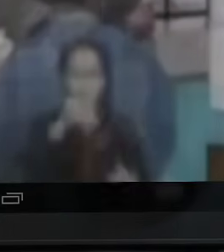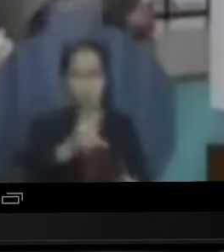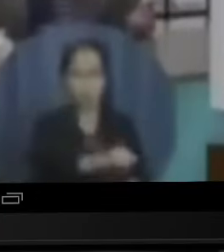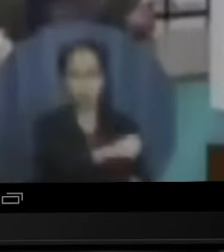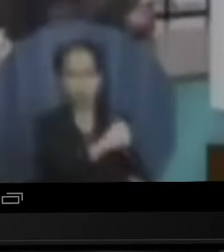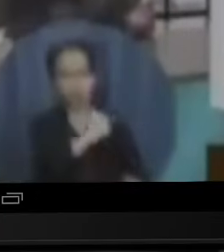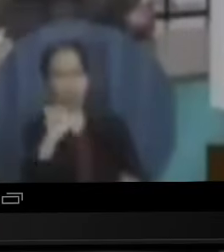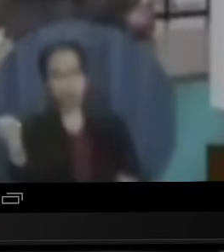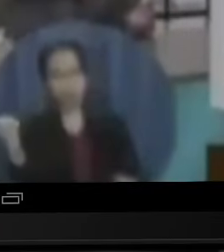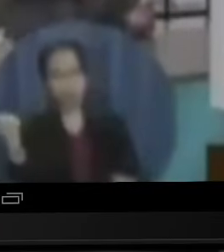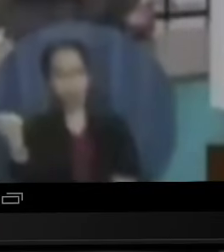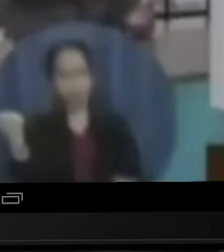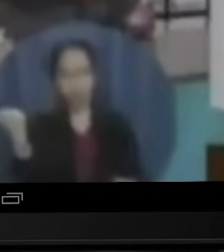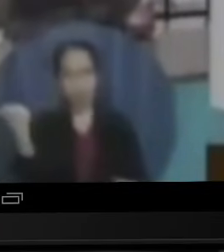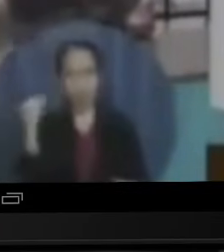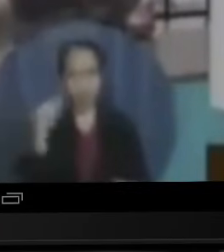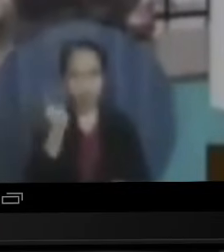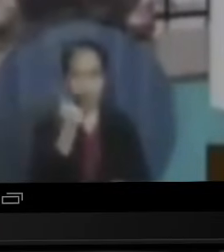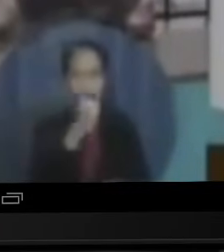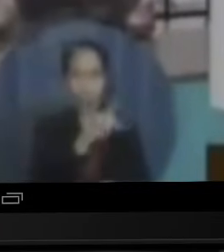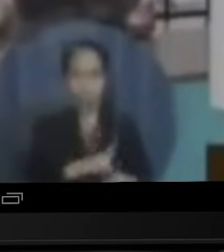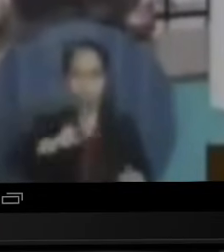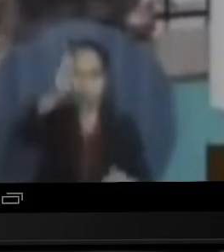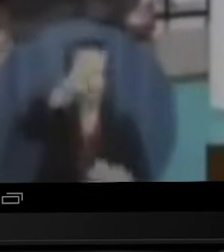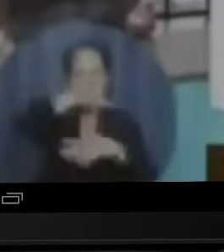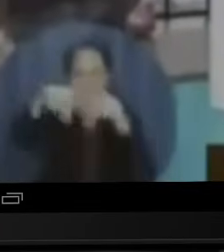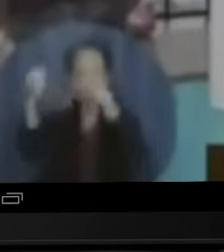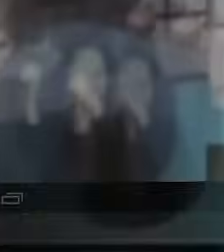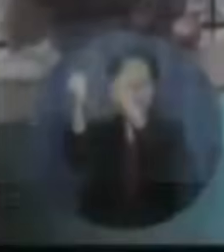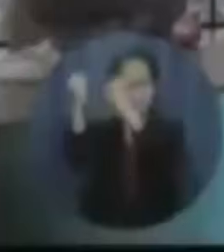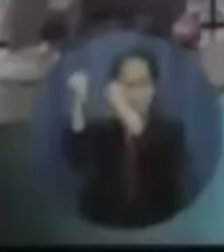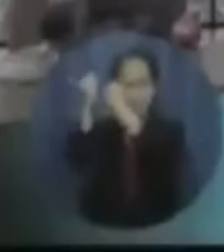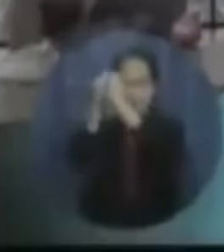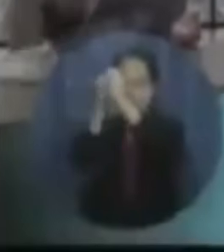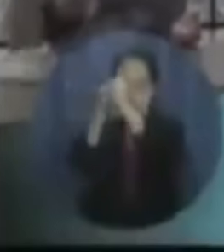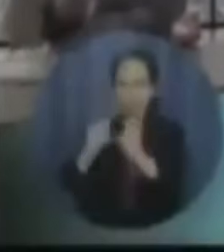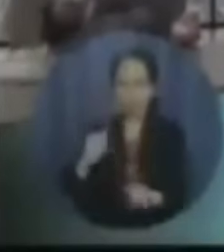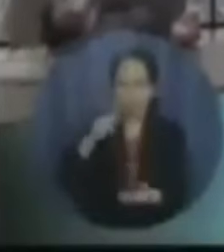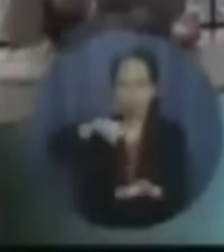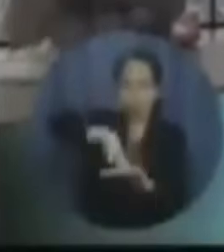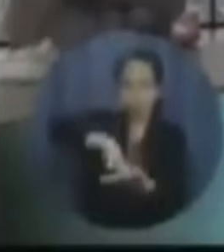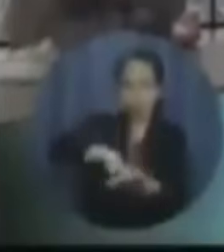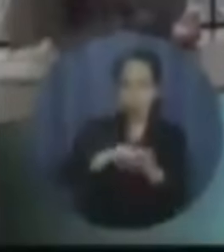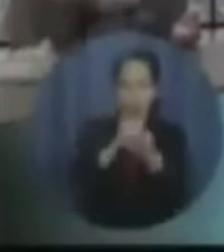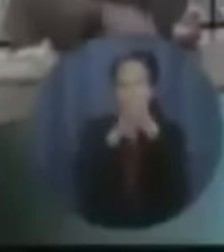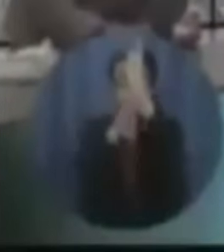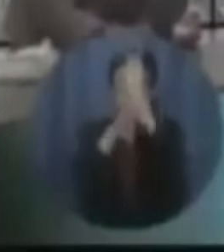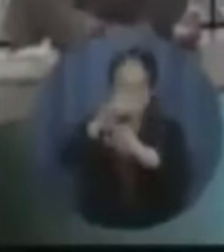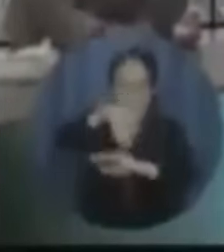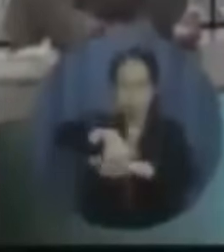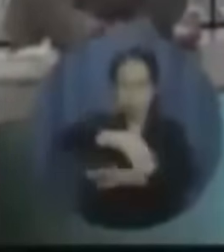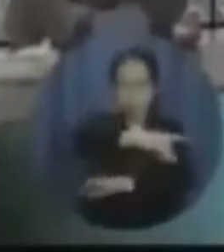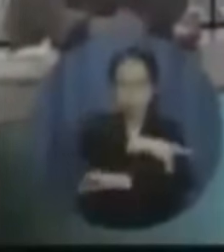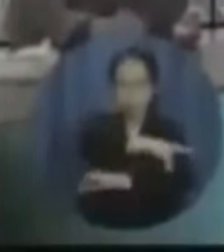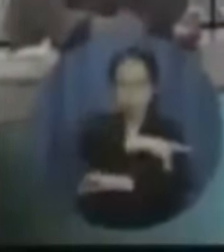Ang siyang dapat na luhuran at sambahin gabit araw. Nasa pasyon ng Katoliko